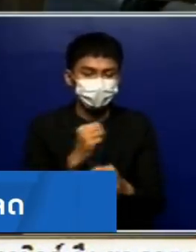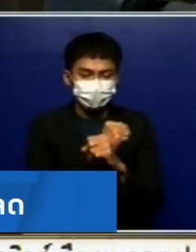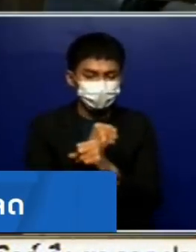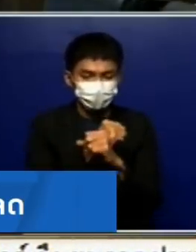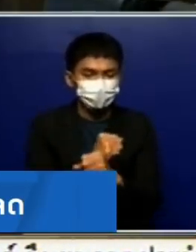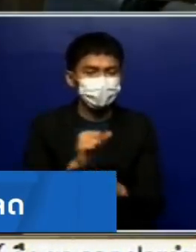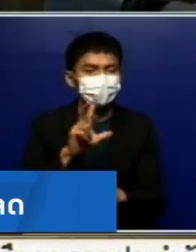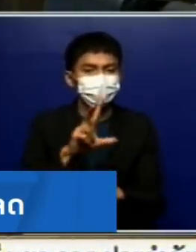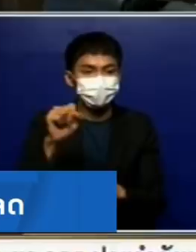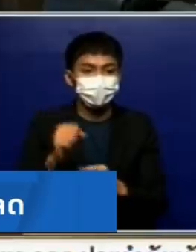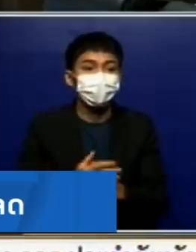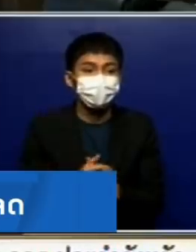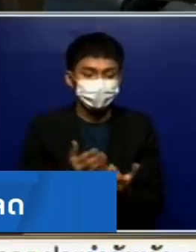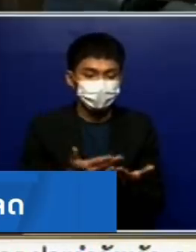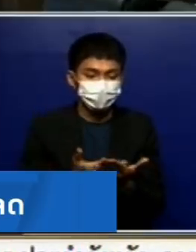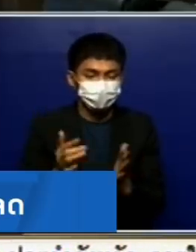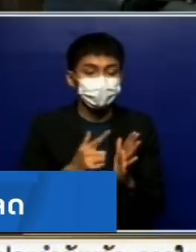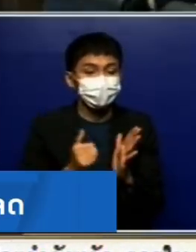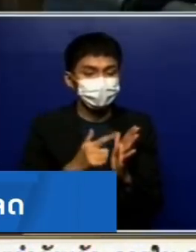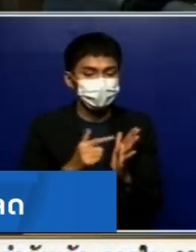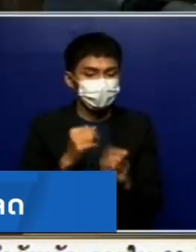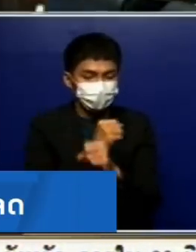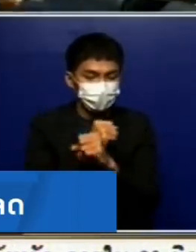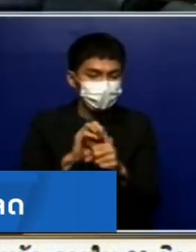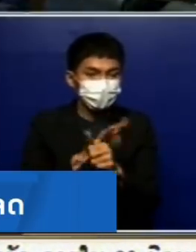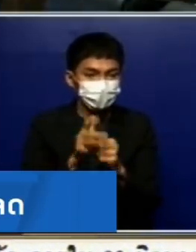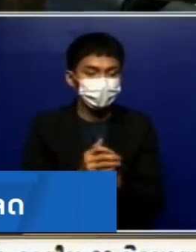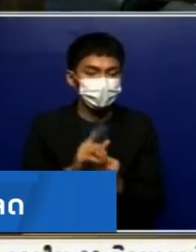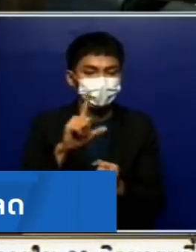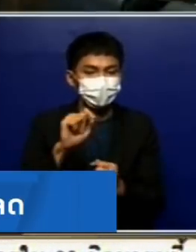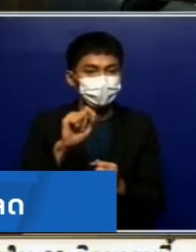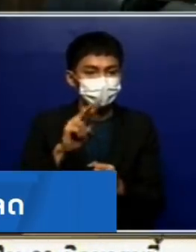300,000 ชุดเอาไปซื้อยาฟาวิพิราเวียได้ถึง22ล้านเม็ด